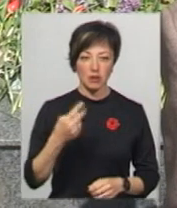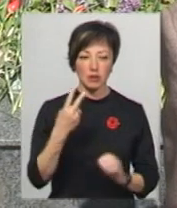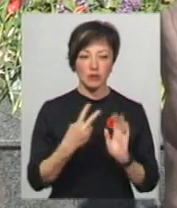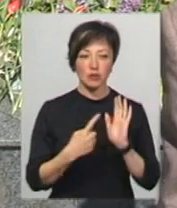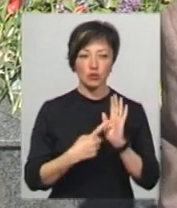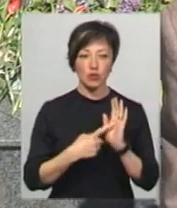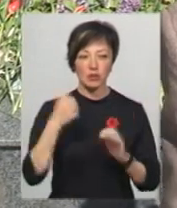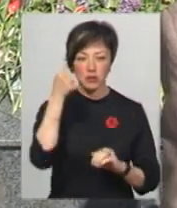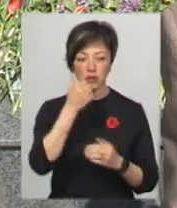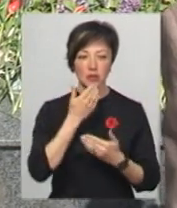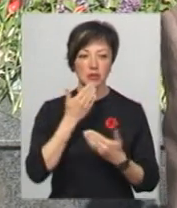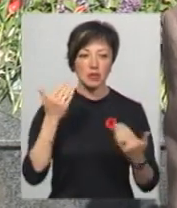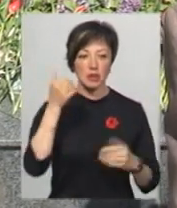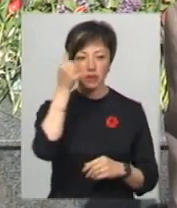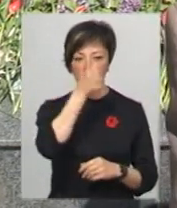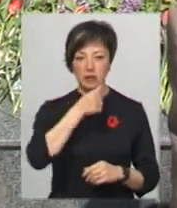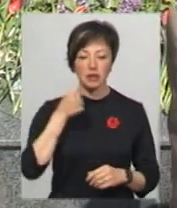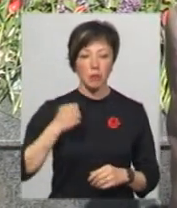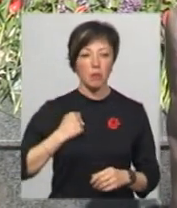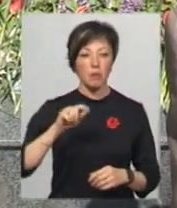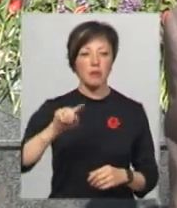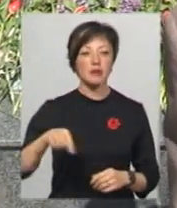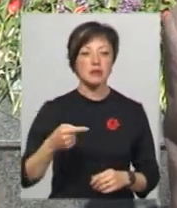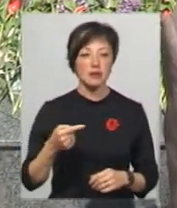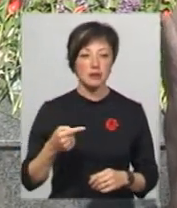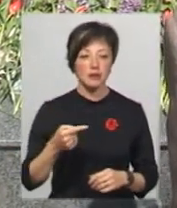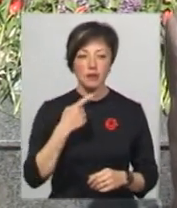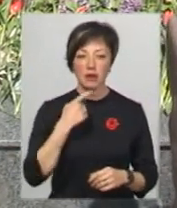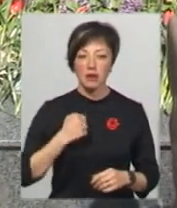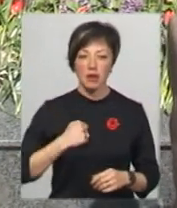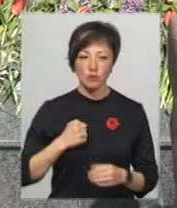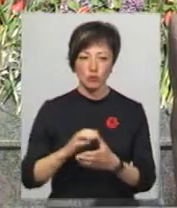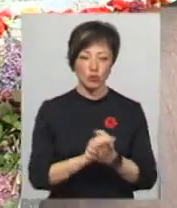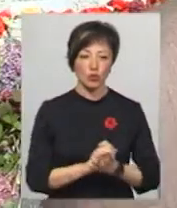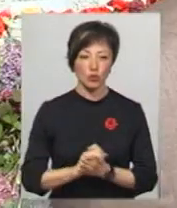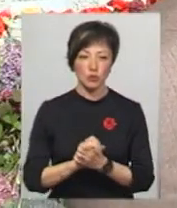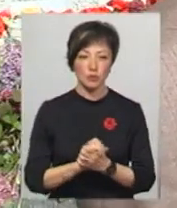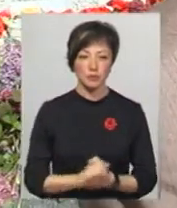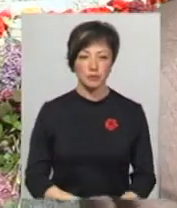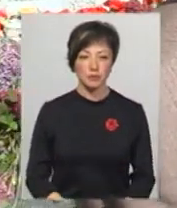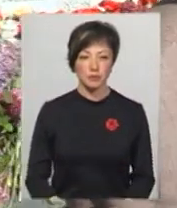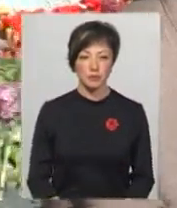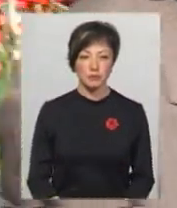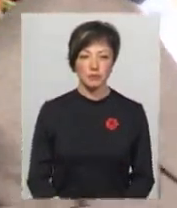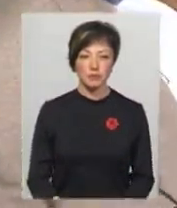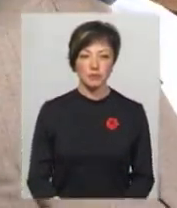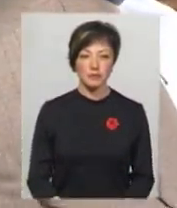26-й рік – це останній рік мобілізації в Радянському Союзі. Візьміть від нас сукерочку,